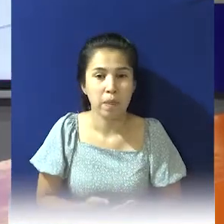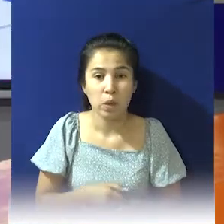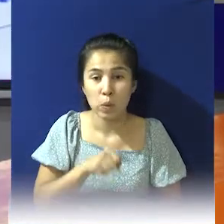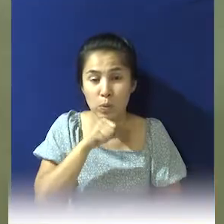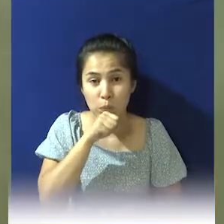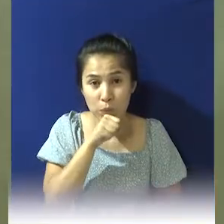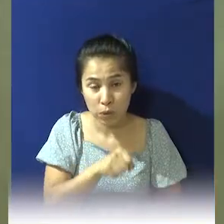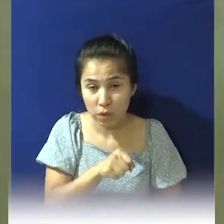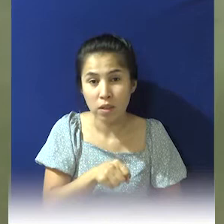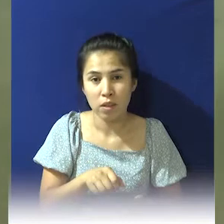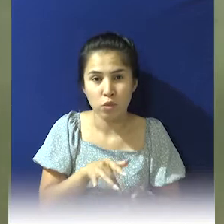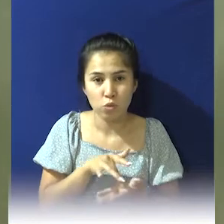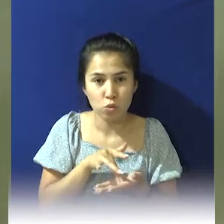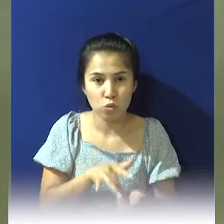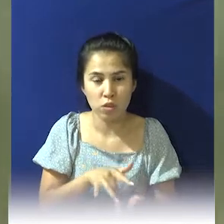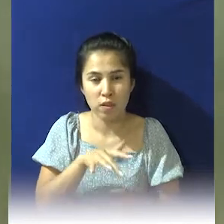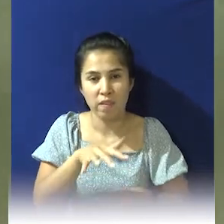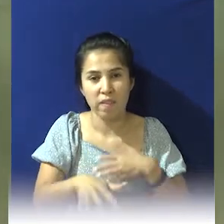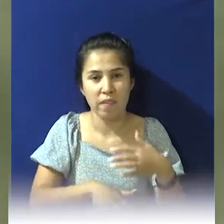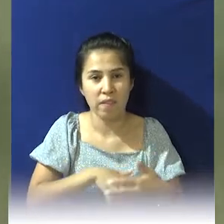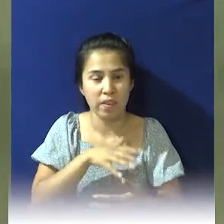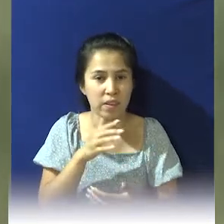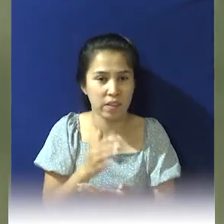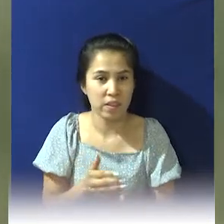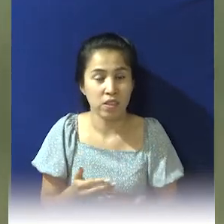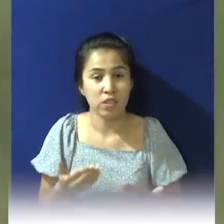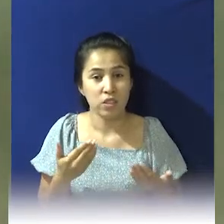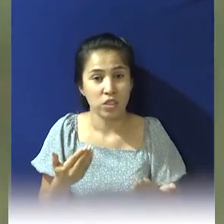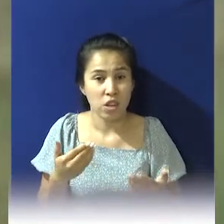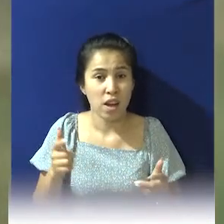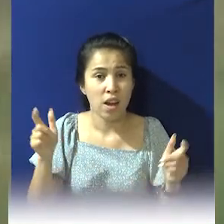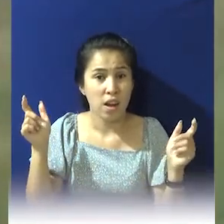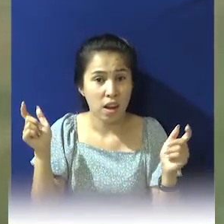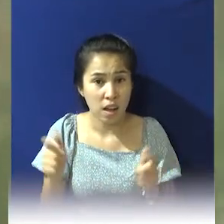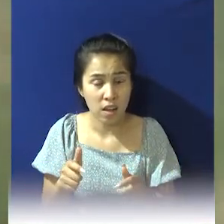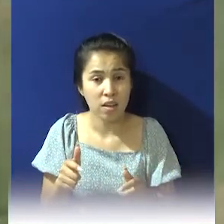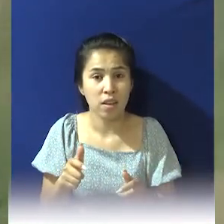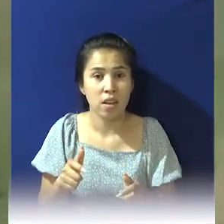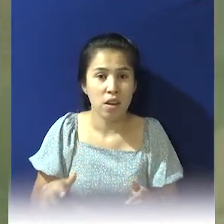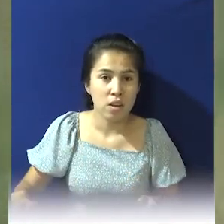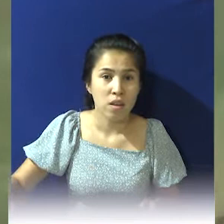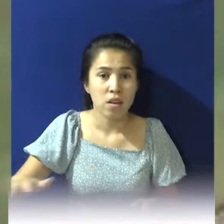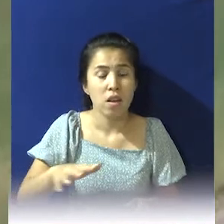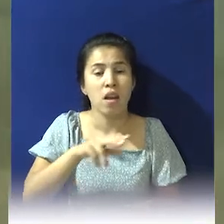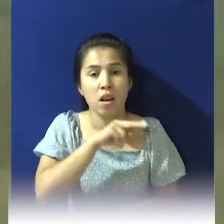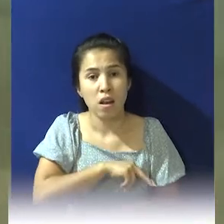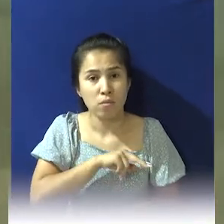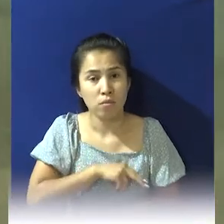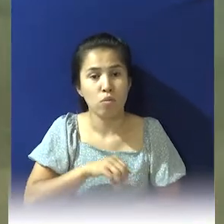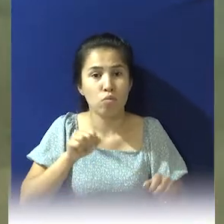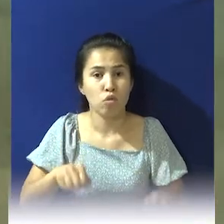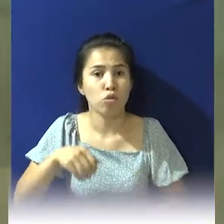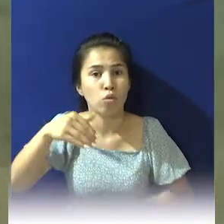обычного. Причина – засуха. Проливных дождей в области не было уже давно. В хозяйстве весной засеяли пшеницей 5000